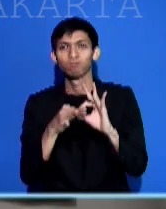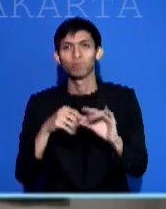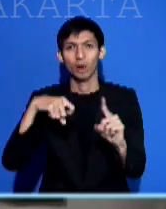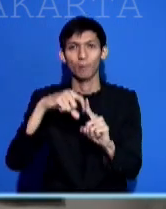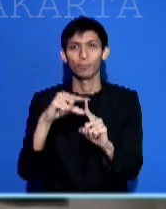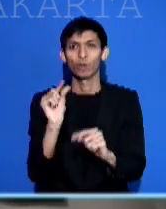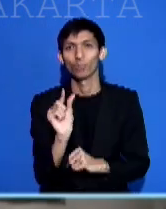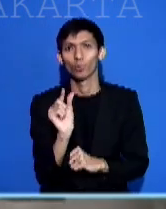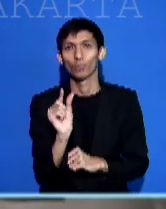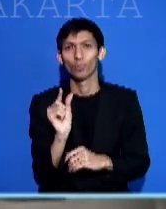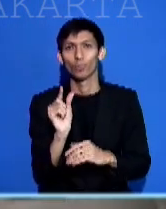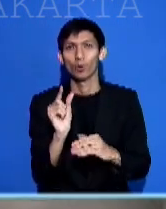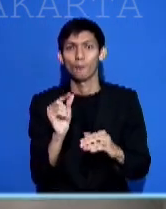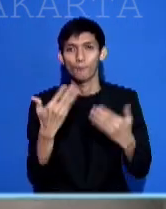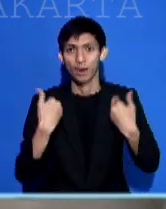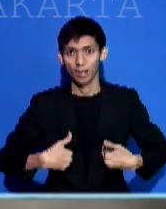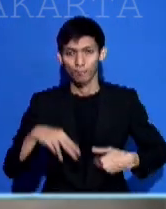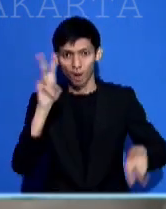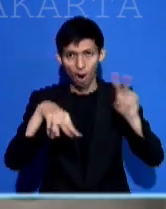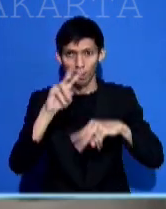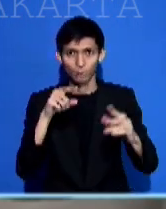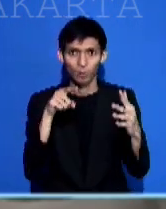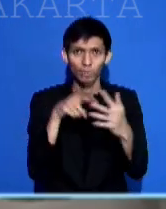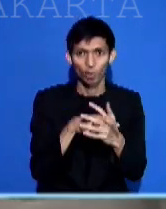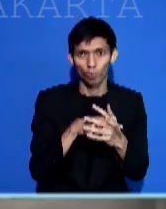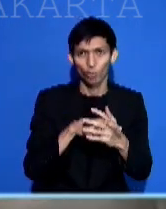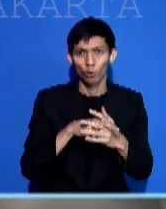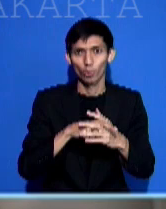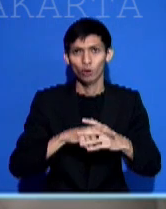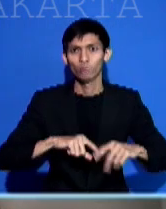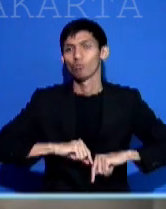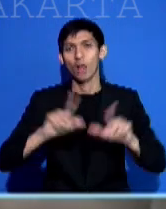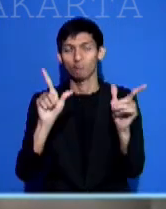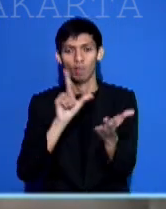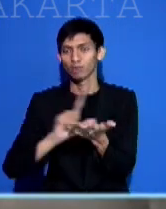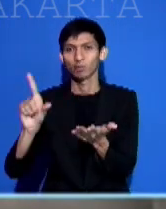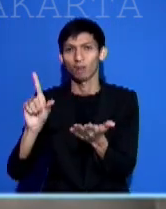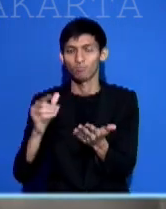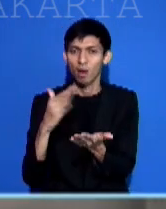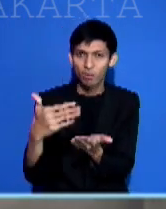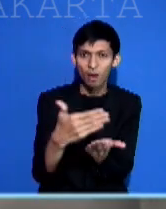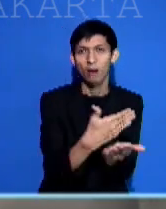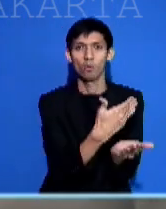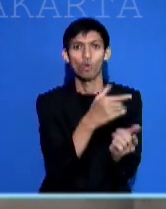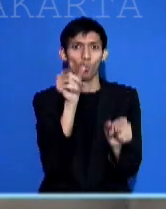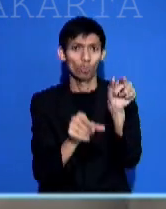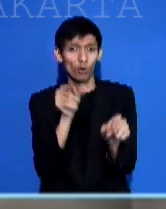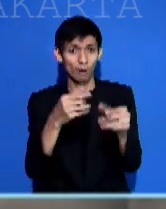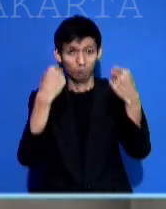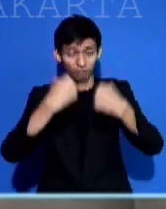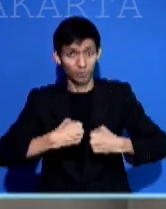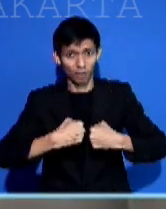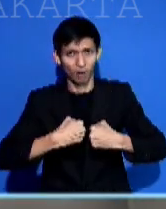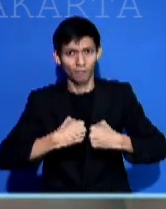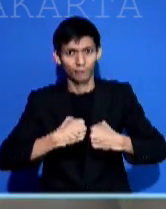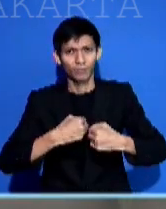Bawaslu, dan juga melengkapi juga semua data-data warga binaan yang didaftarkan